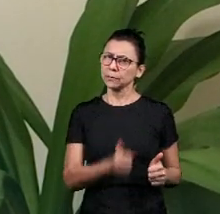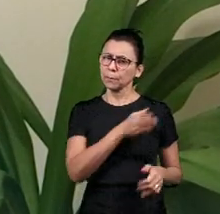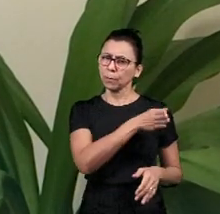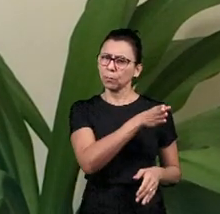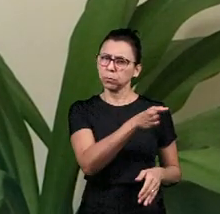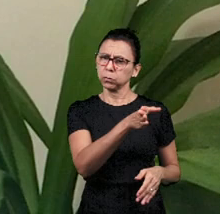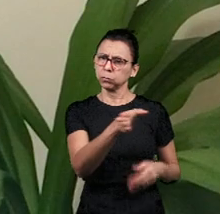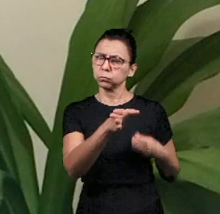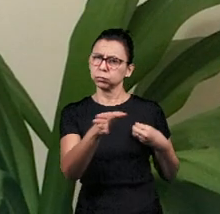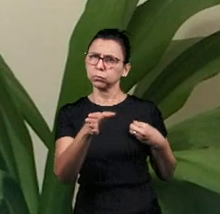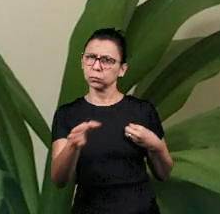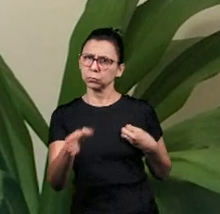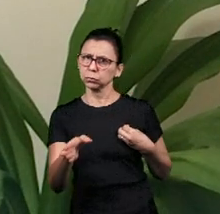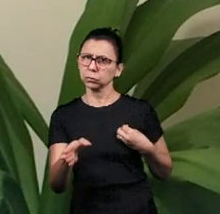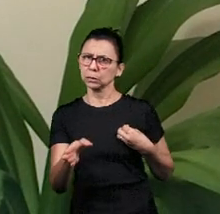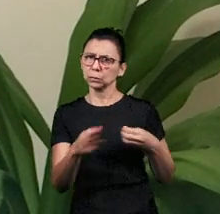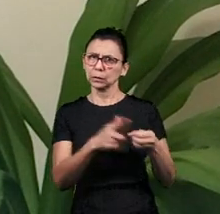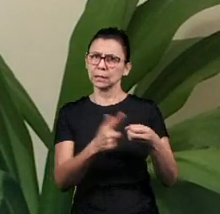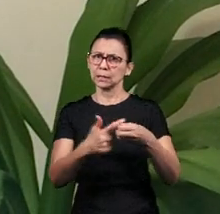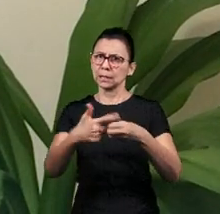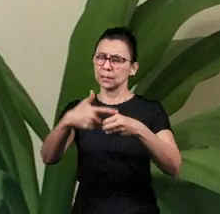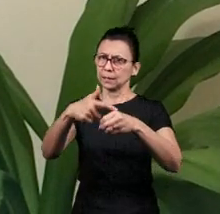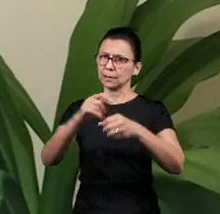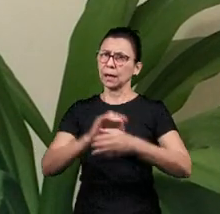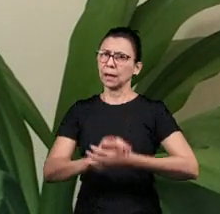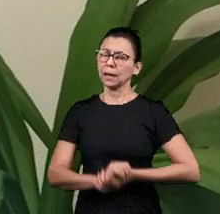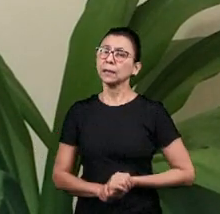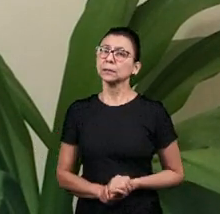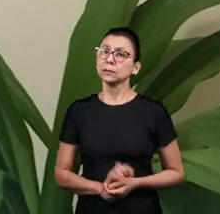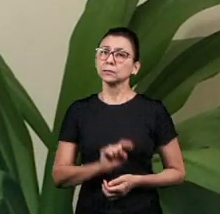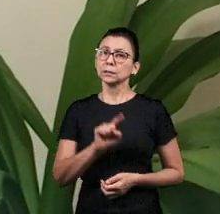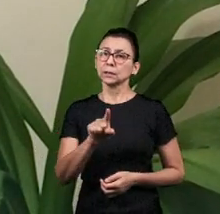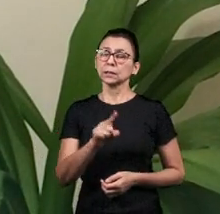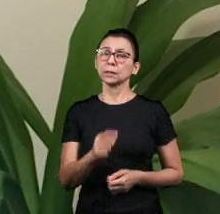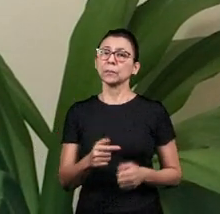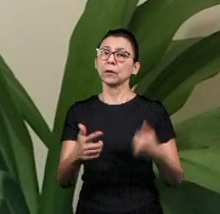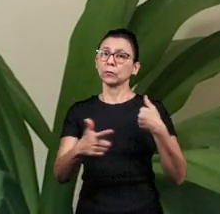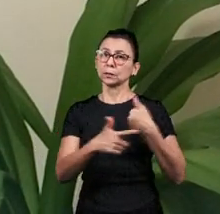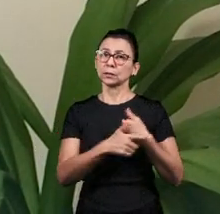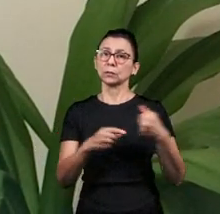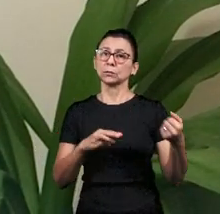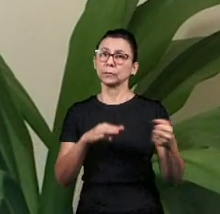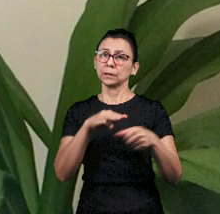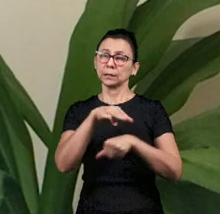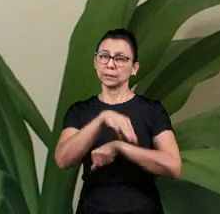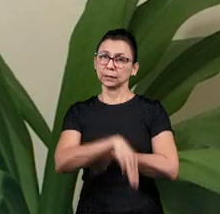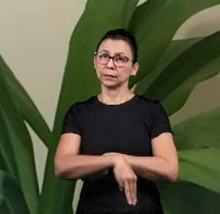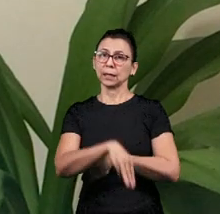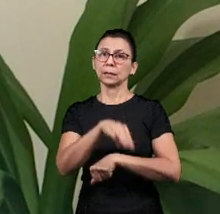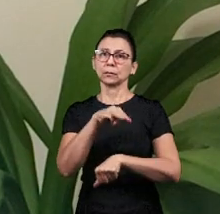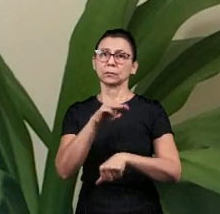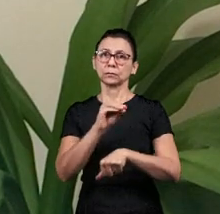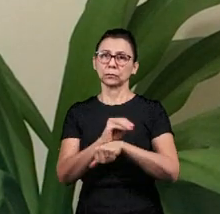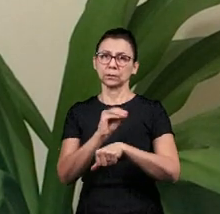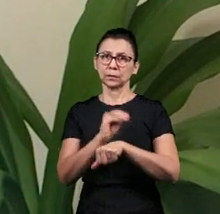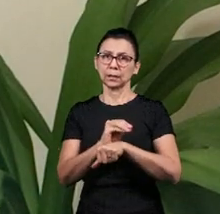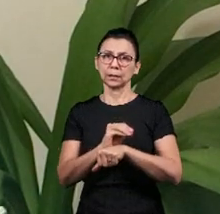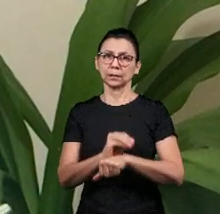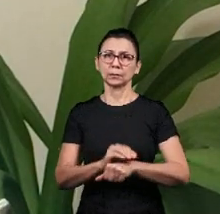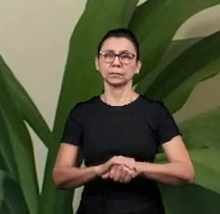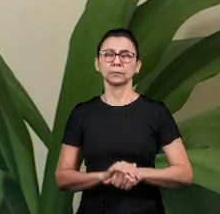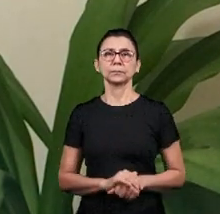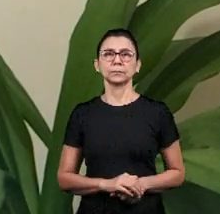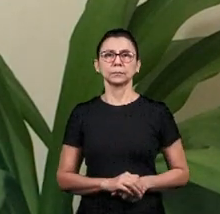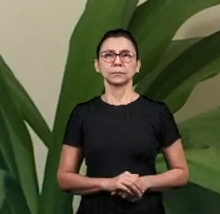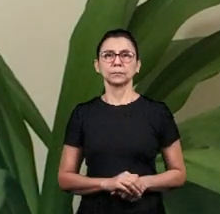des pasteurs. C'est une autre fonction du ministère du pasteur de l'Église. Mais